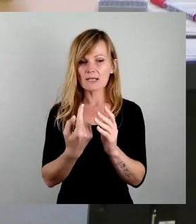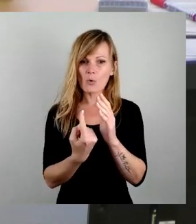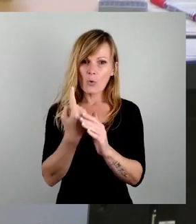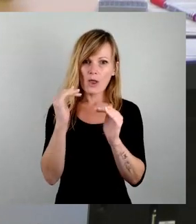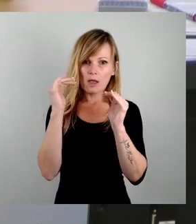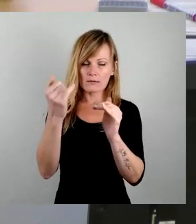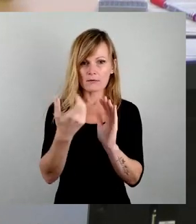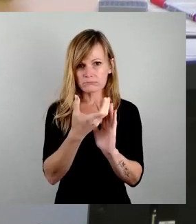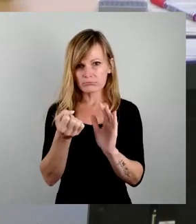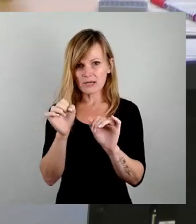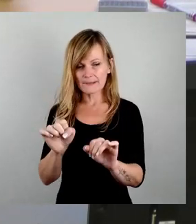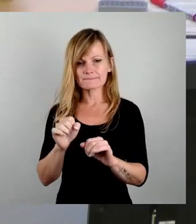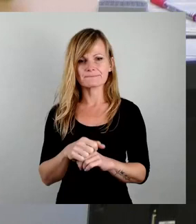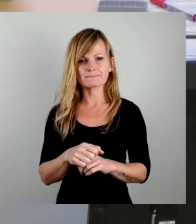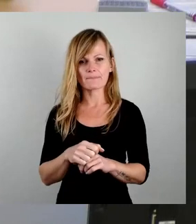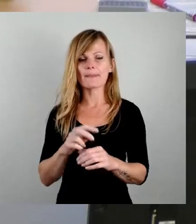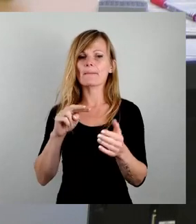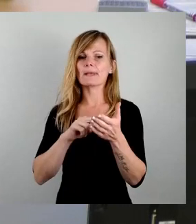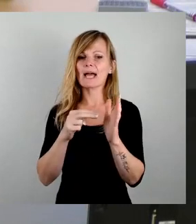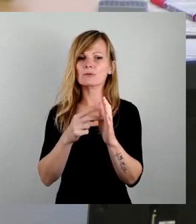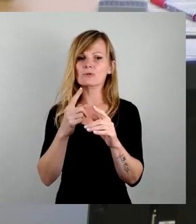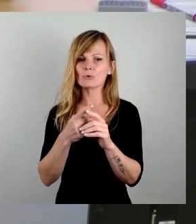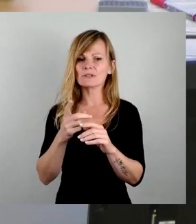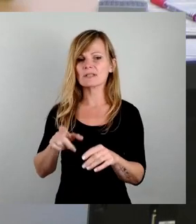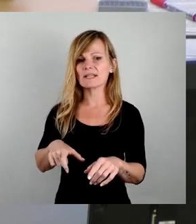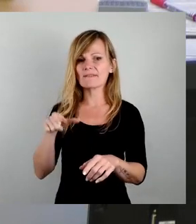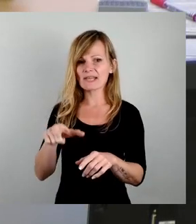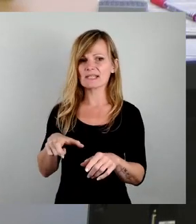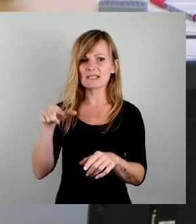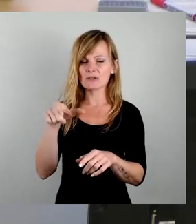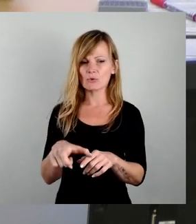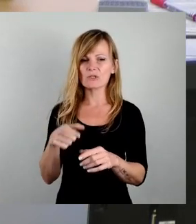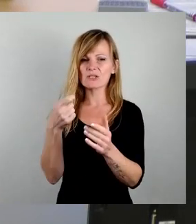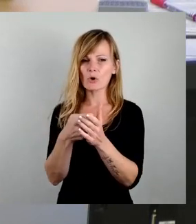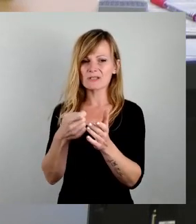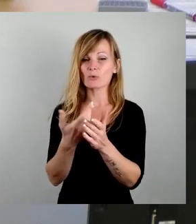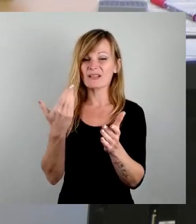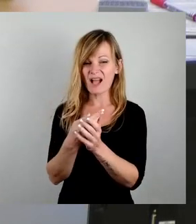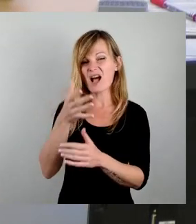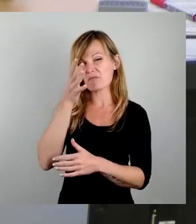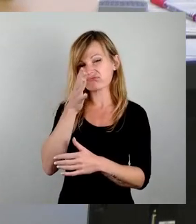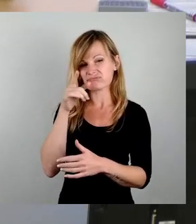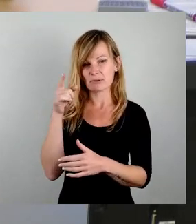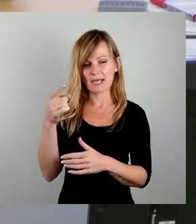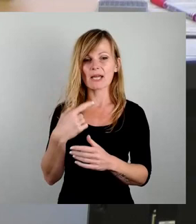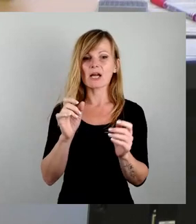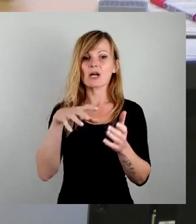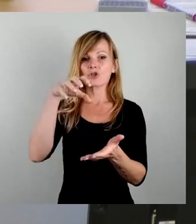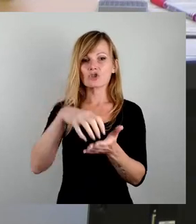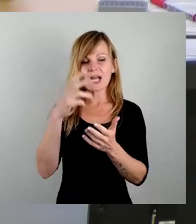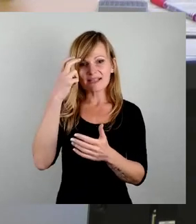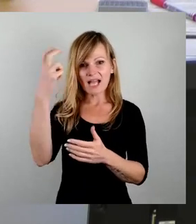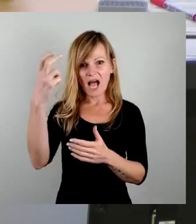Es sind Planungs- und Investitionskosten, und da kommen wir zur Dekadenz, Planungs- und Investitionskosten, die vom Stadtrat aufgehalst wurden,